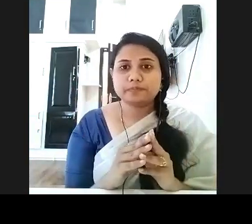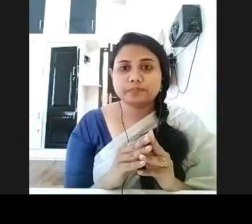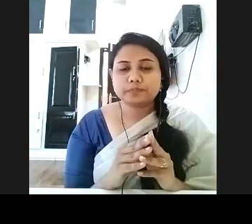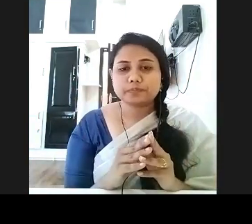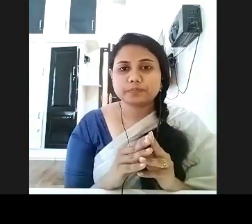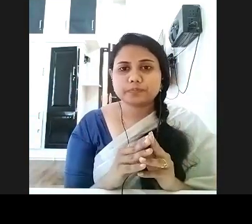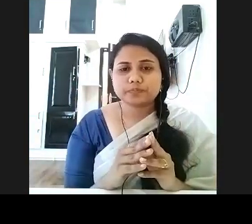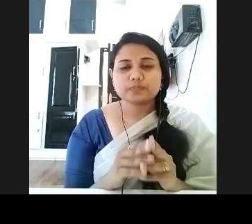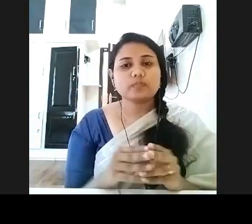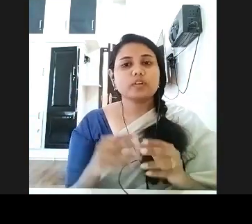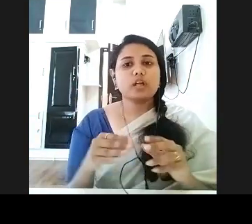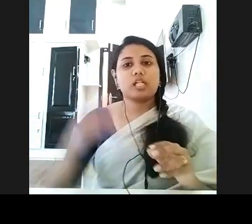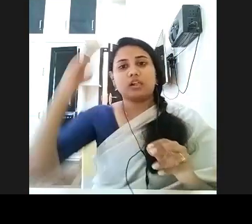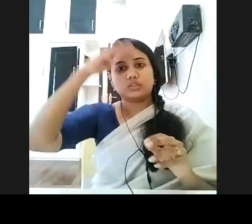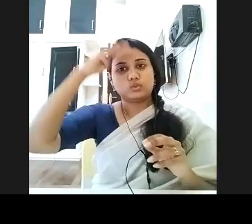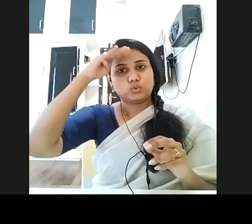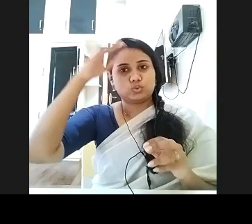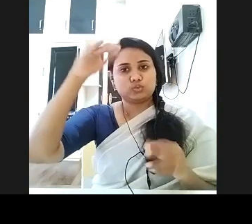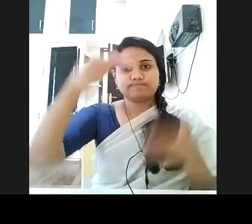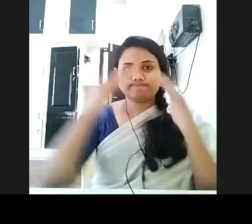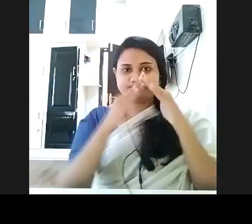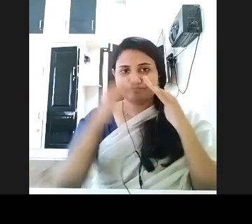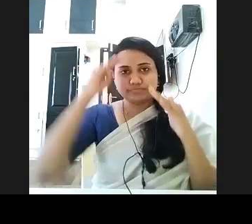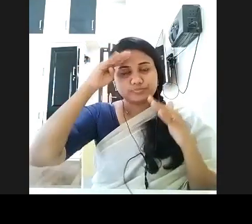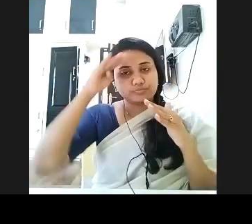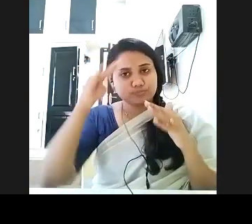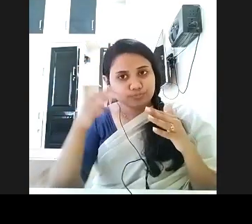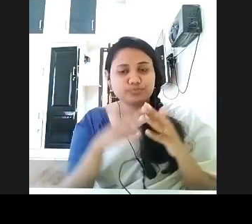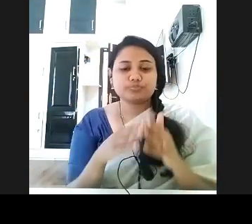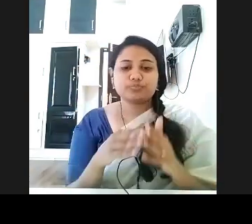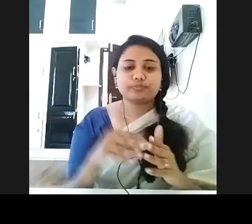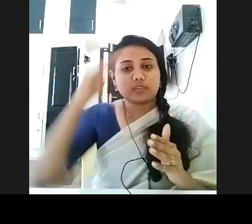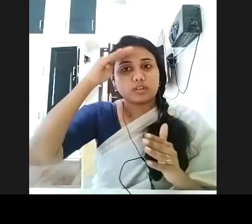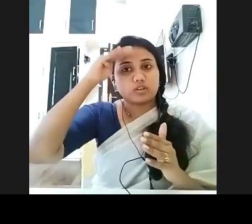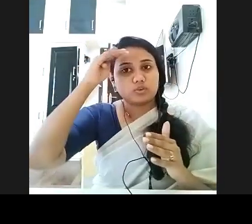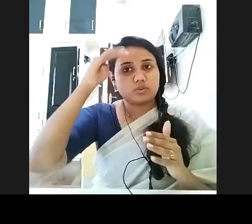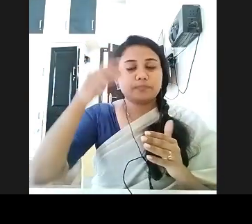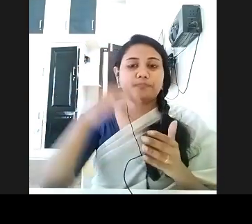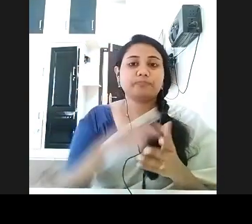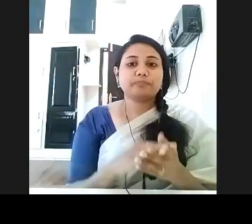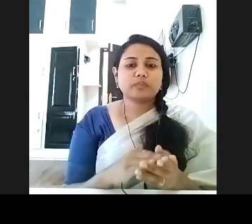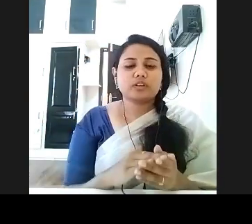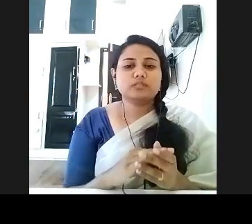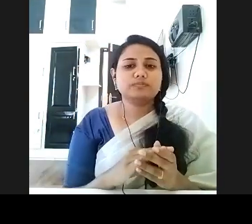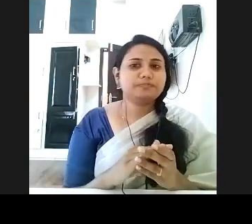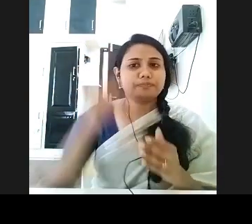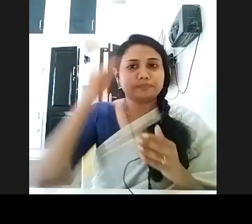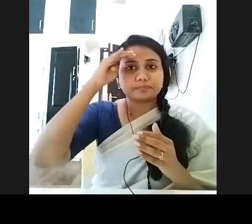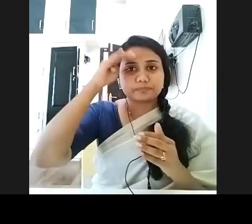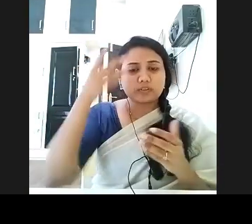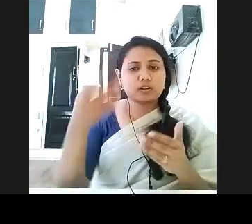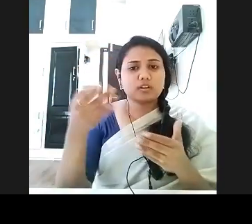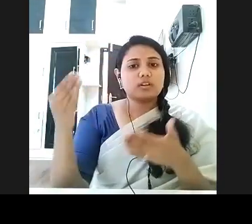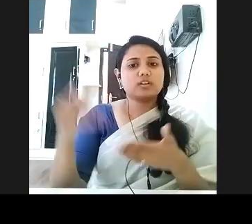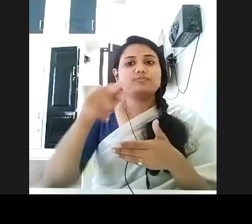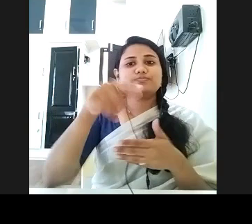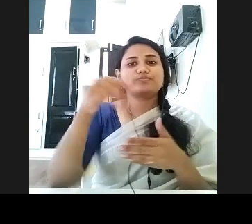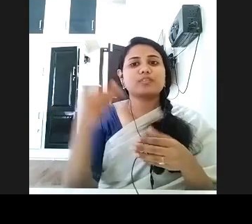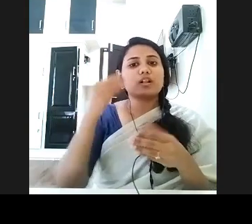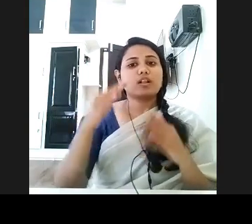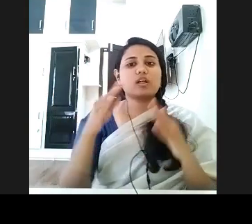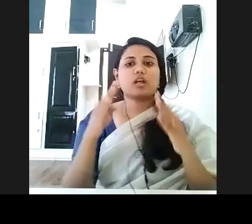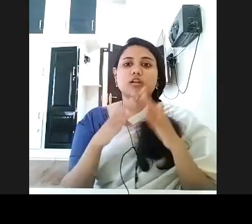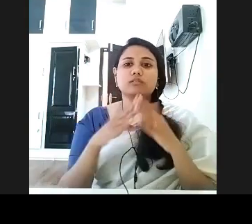ഹലോ, തൃശ്ശൂരാണ് ഉള്ളത്. തൃശ്ശൂരാണ്. കേൾക്കുന്നുണ്ട്. തൃശ്ശൂർ ആണെങ്കിൽ നിങ്ങൾക്ക് ഇവിടെ വരുന്നതായിരിക്കും കുറച്ചും കൂടെ